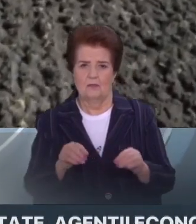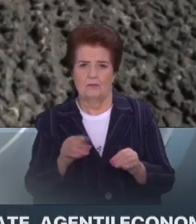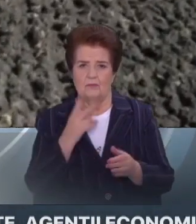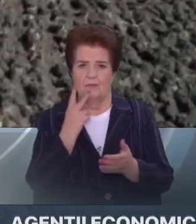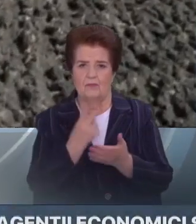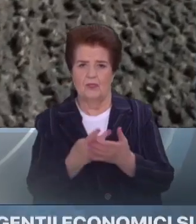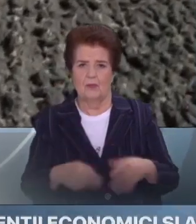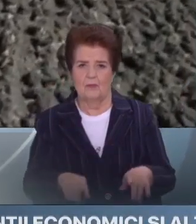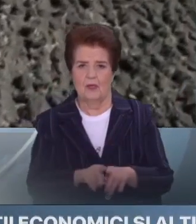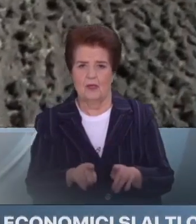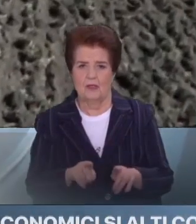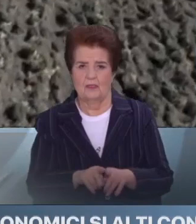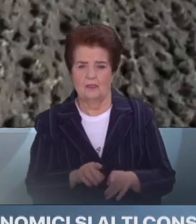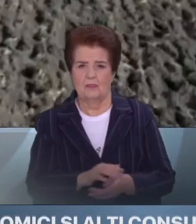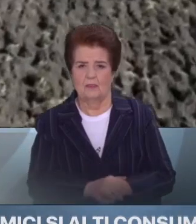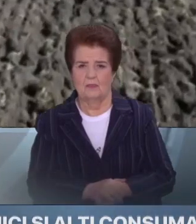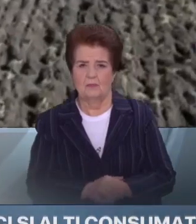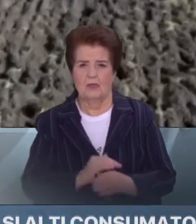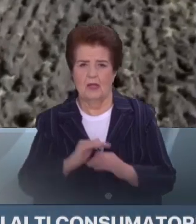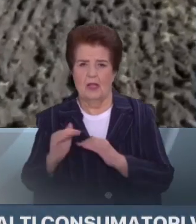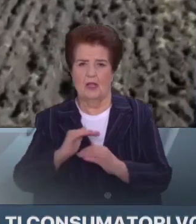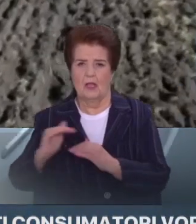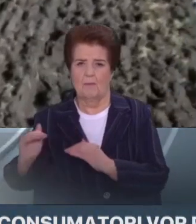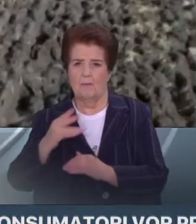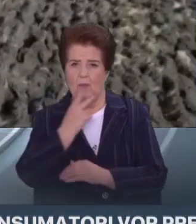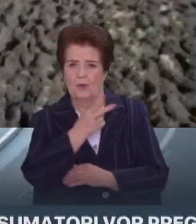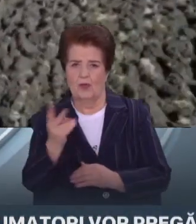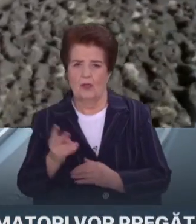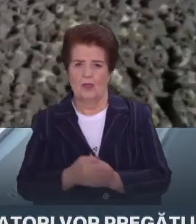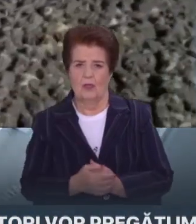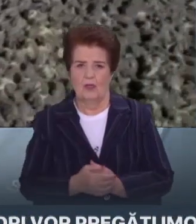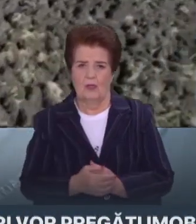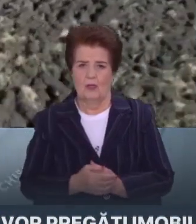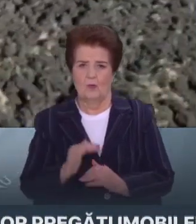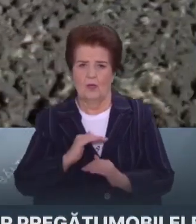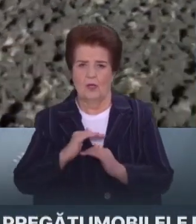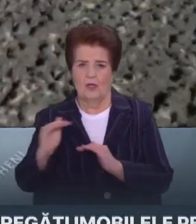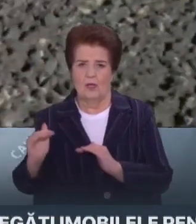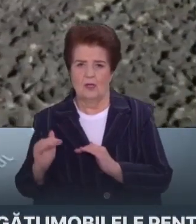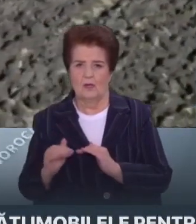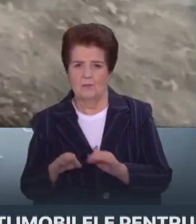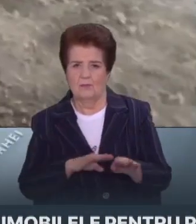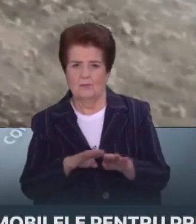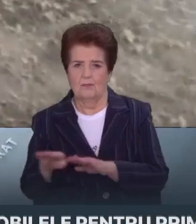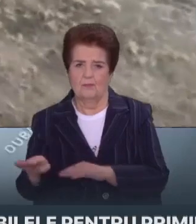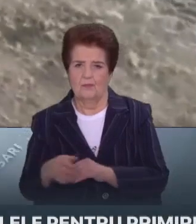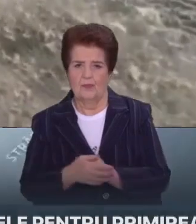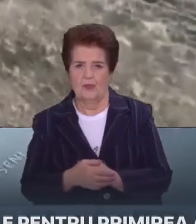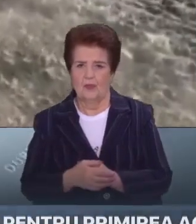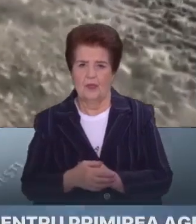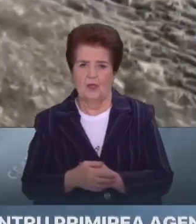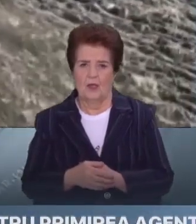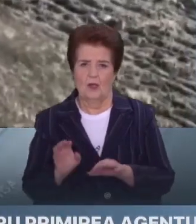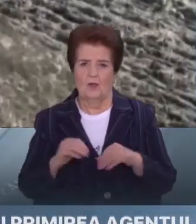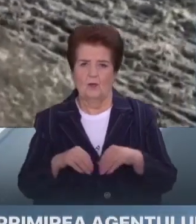asemenea câmpuri unde nu este un câmp uniform cu plante de grâu